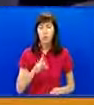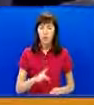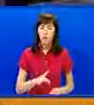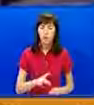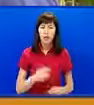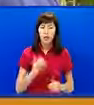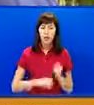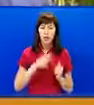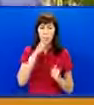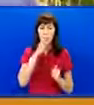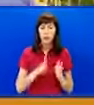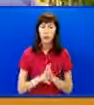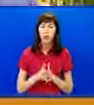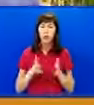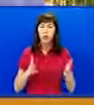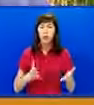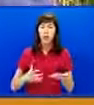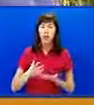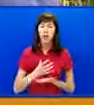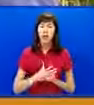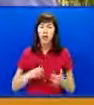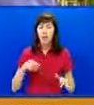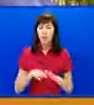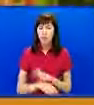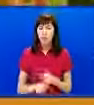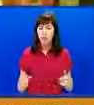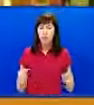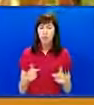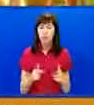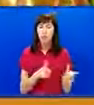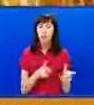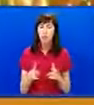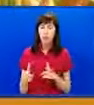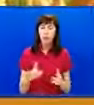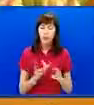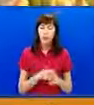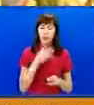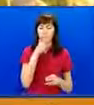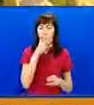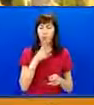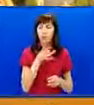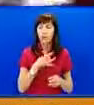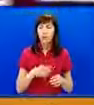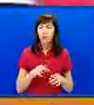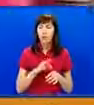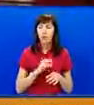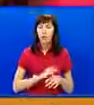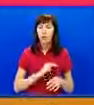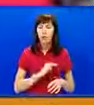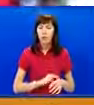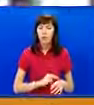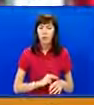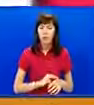только ежегодно увеличить урожай кукурузы, но также наладить соответствующие производства. В настоящее время в районе ведут работу о